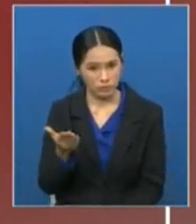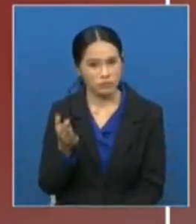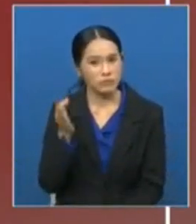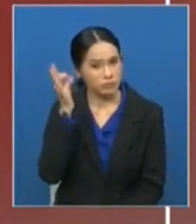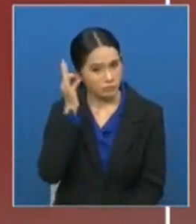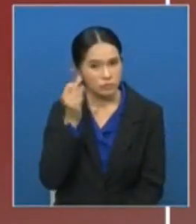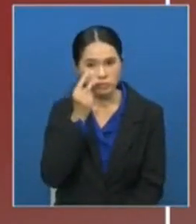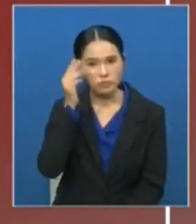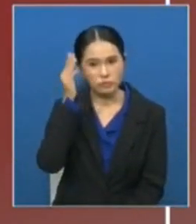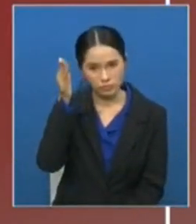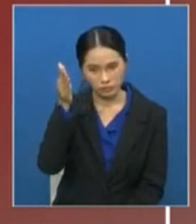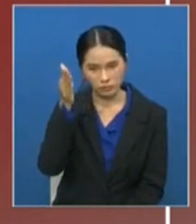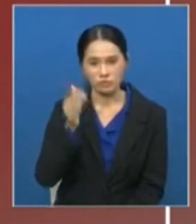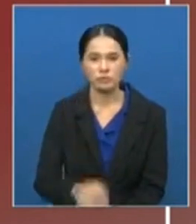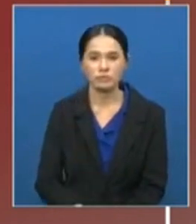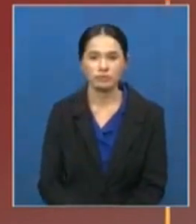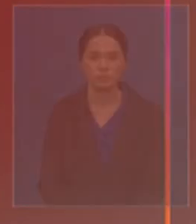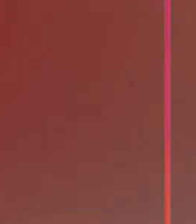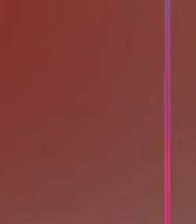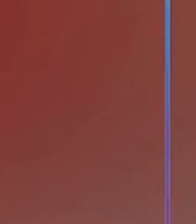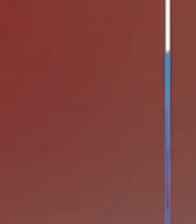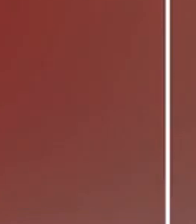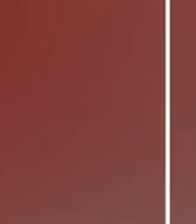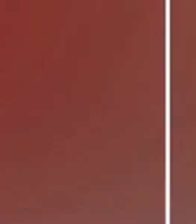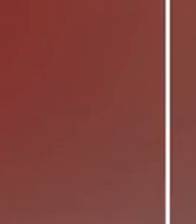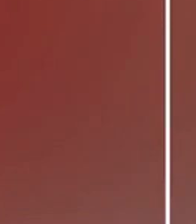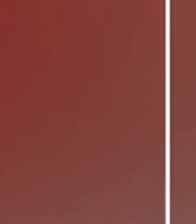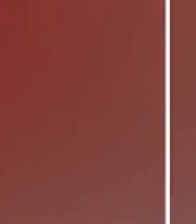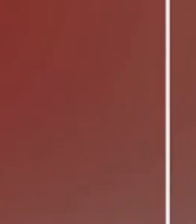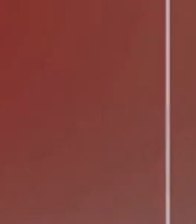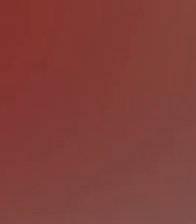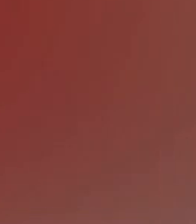เดี๋ยวมาตามเต็มๆช่วงหน้าครับ